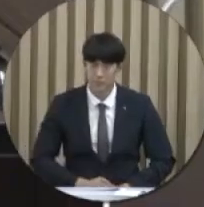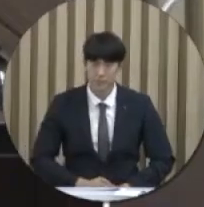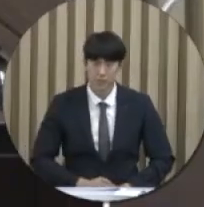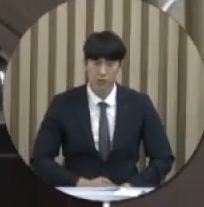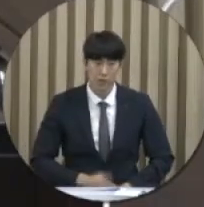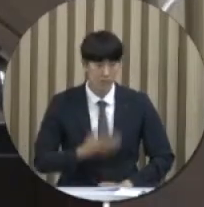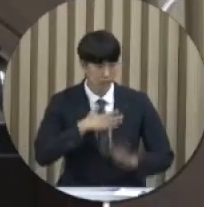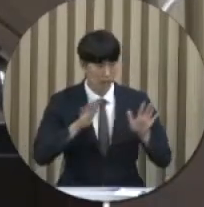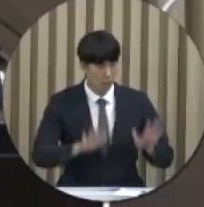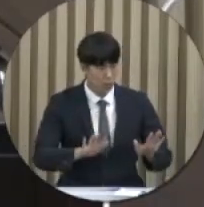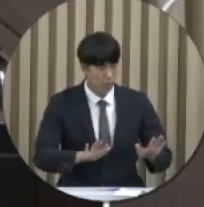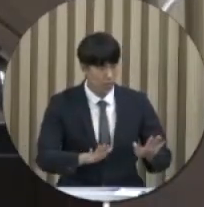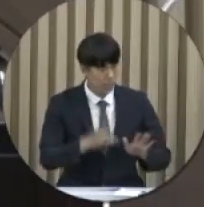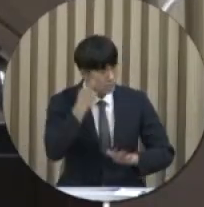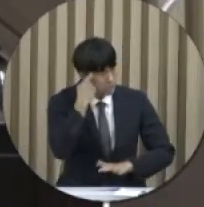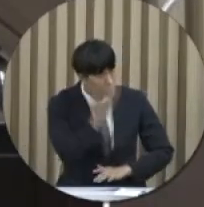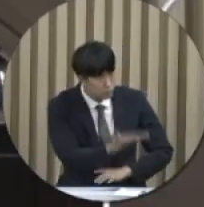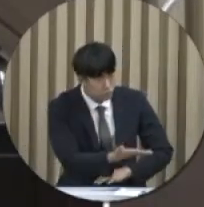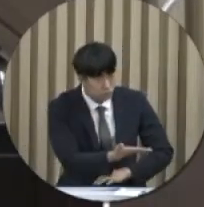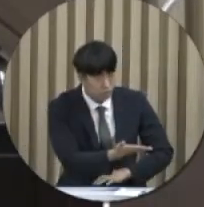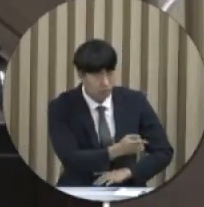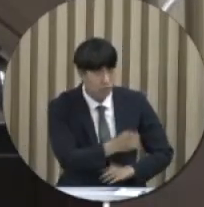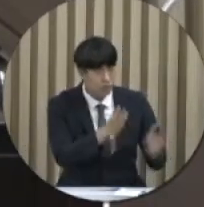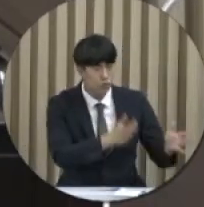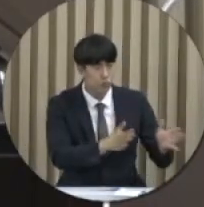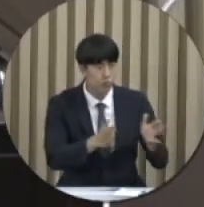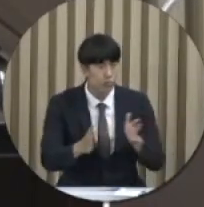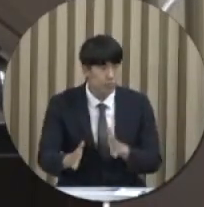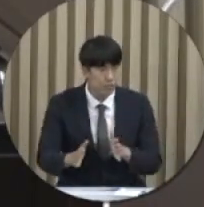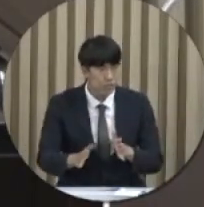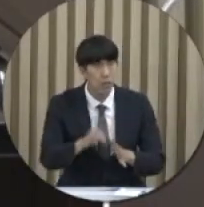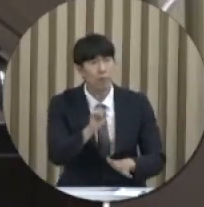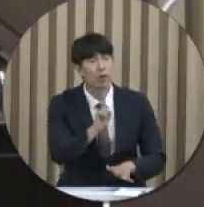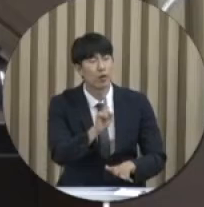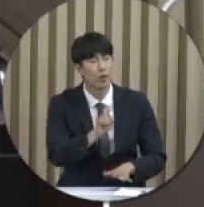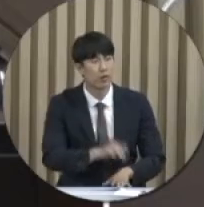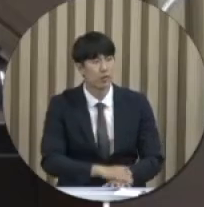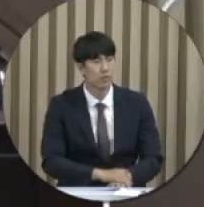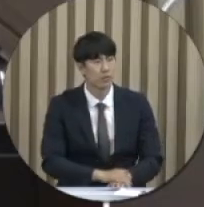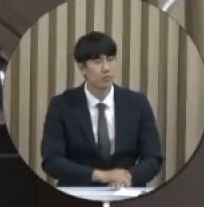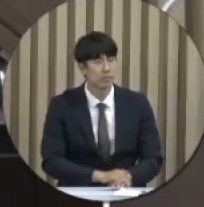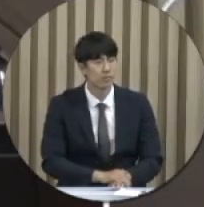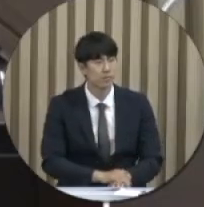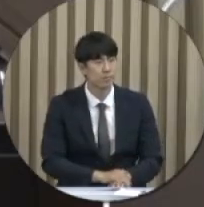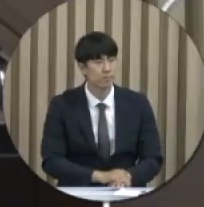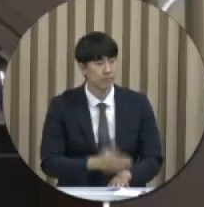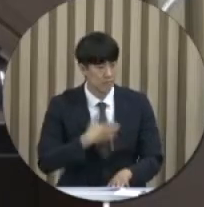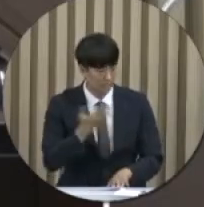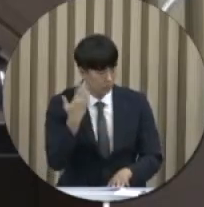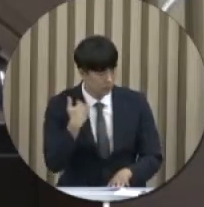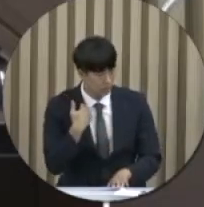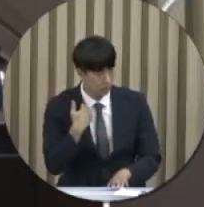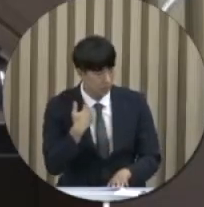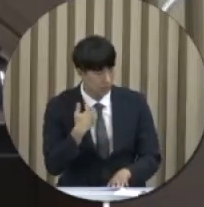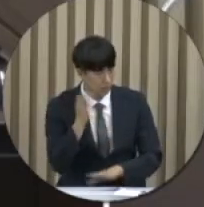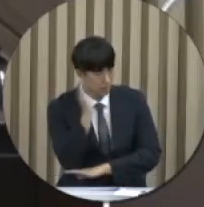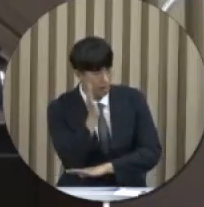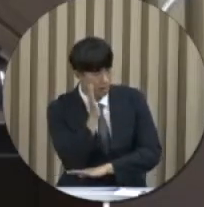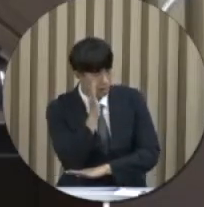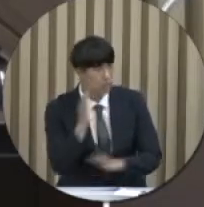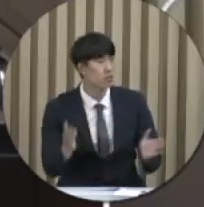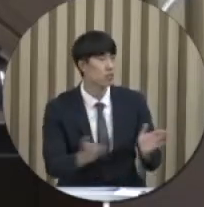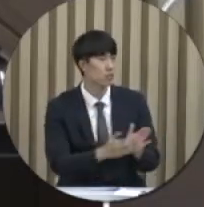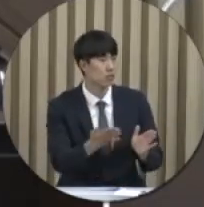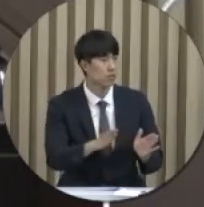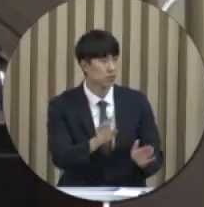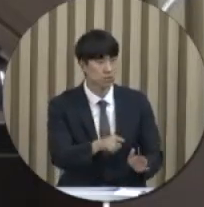제가 오늘 시정 질문을 준비한 부분은요, 우리 제가 좀 전에도 이제 모두 발언해서 쭉 말씀을 드렸는데,